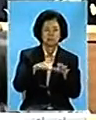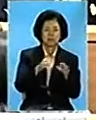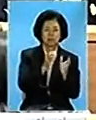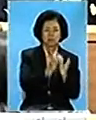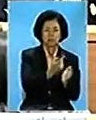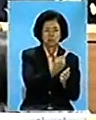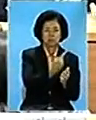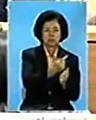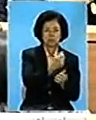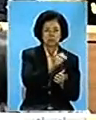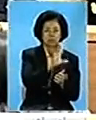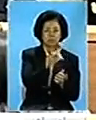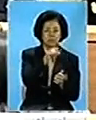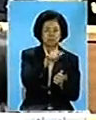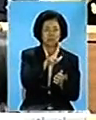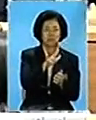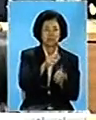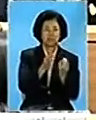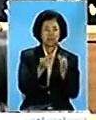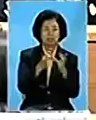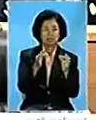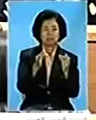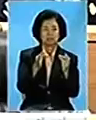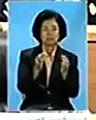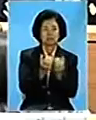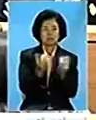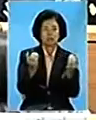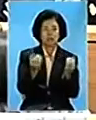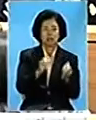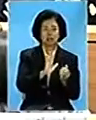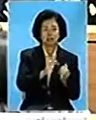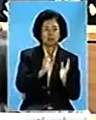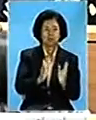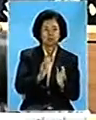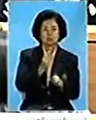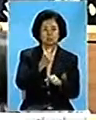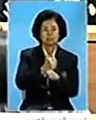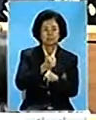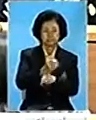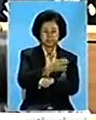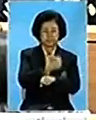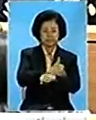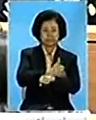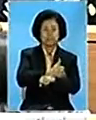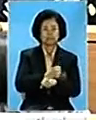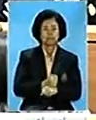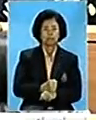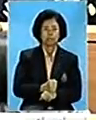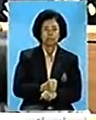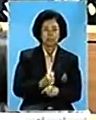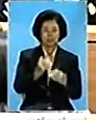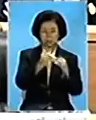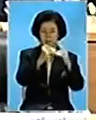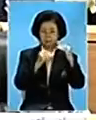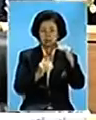18.83 ล้านก็คือเรื่องคุณธรรมและจริยธรรมของผู้นำทางการเมืองเห็นไหมครับ แล้วถัดลงไ